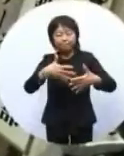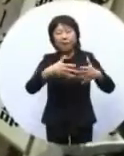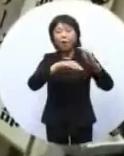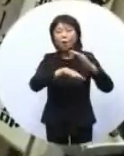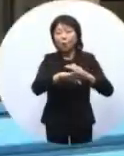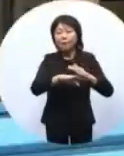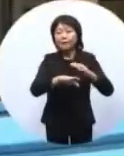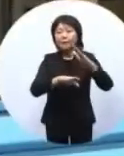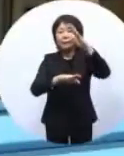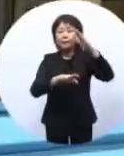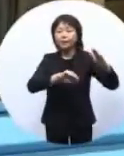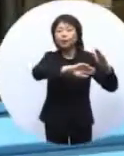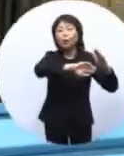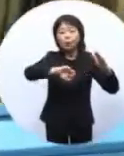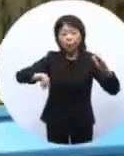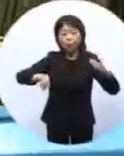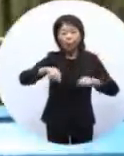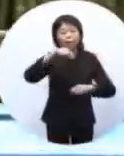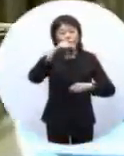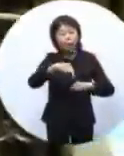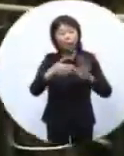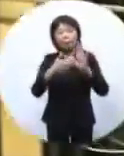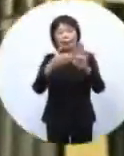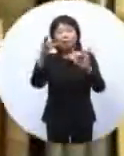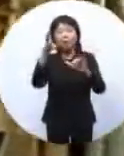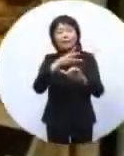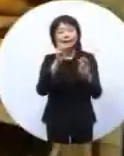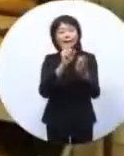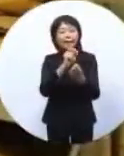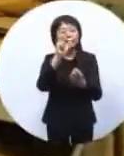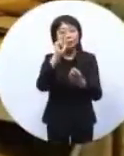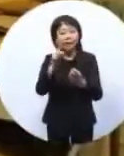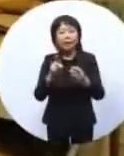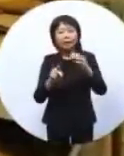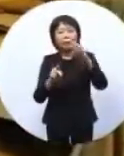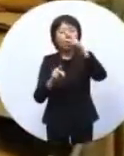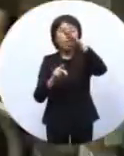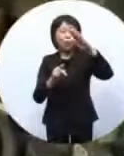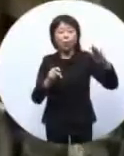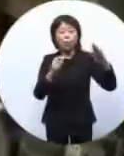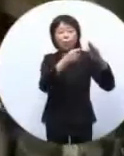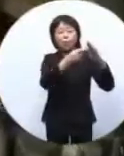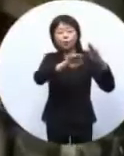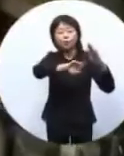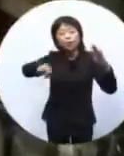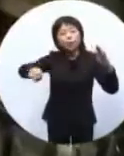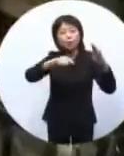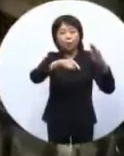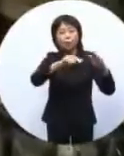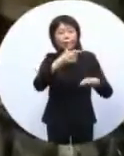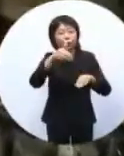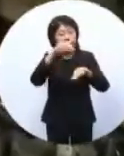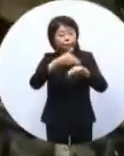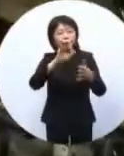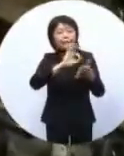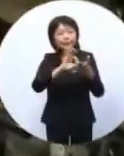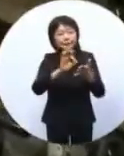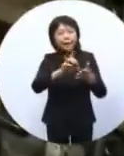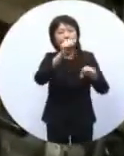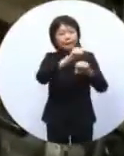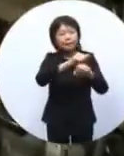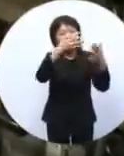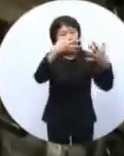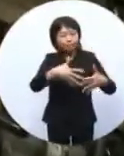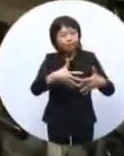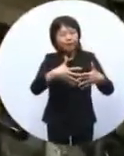庫。 ここは防災対策課の倉庫になってまして、いろいろな訓練で使う資機材だとか、津波の一時